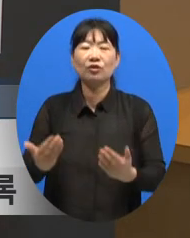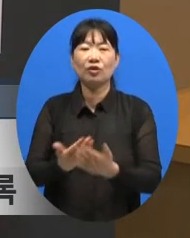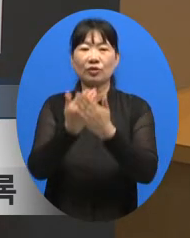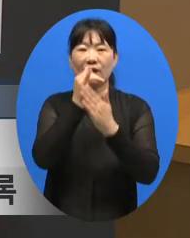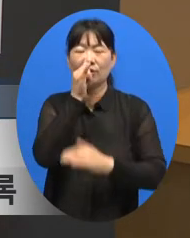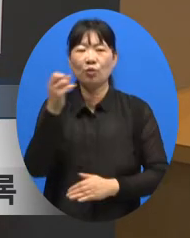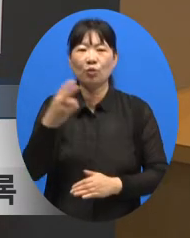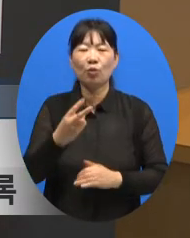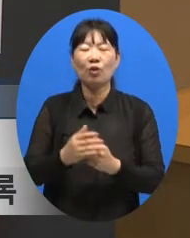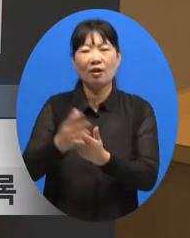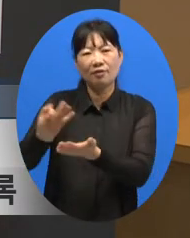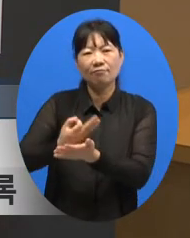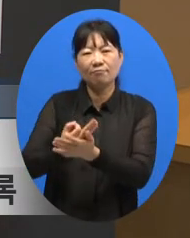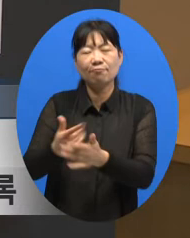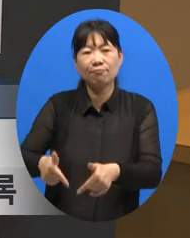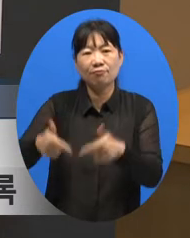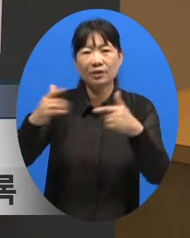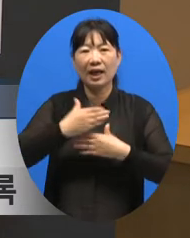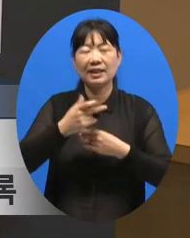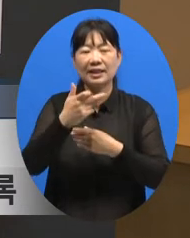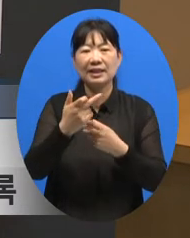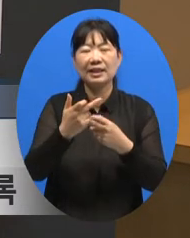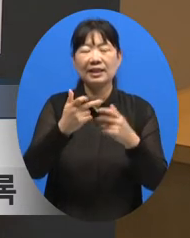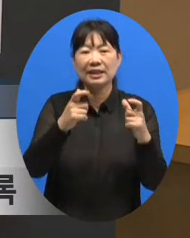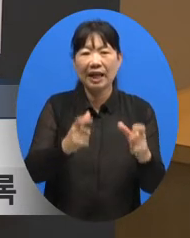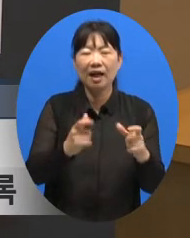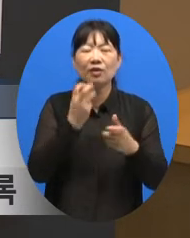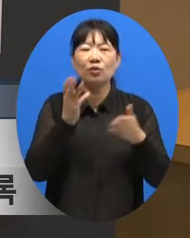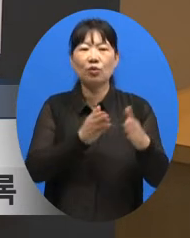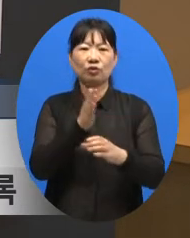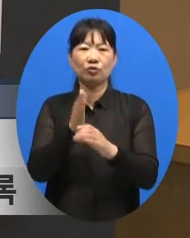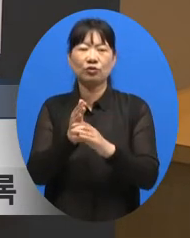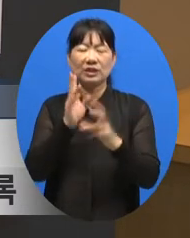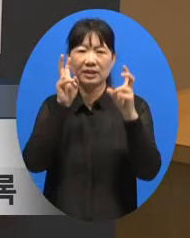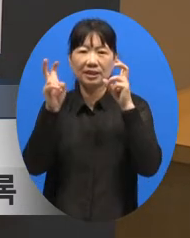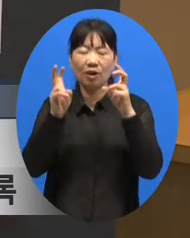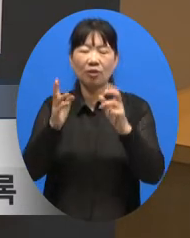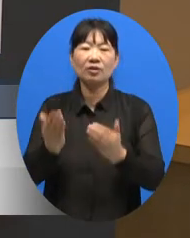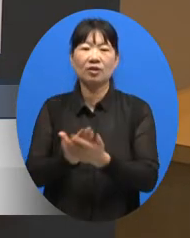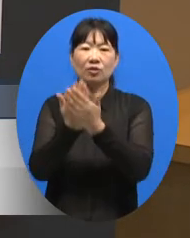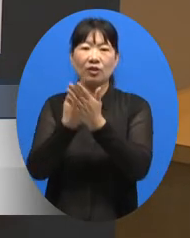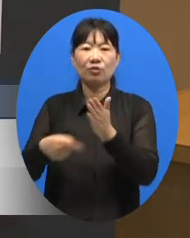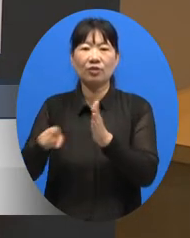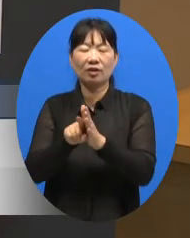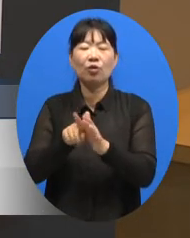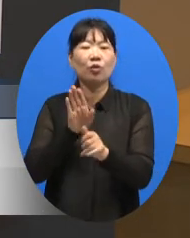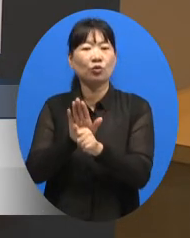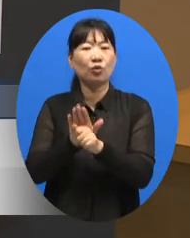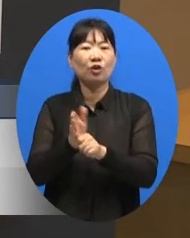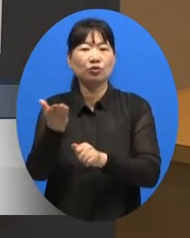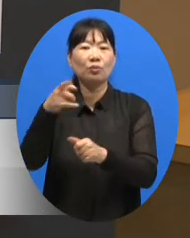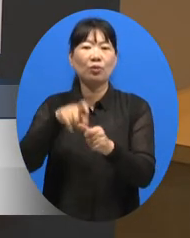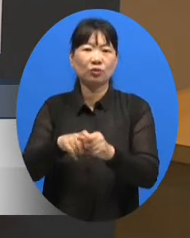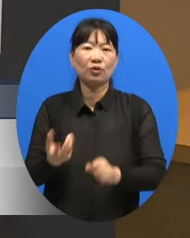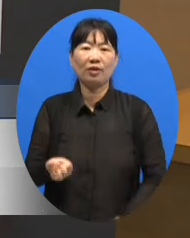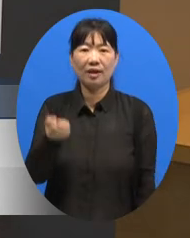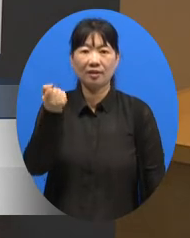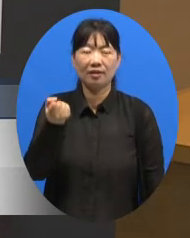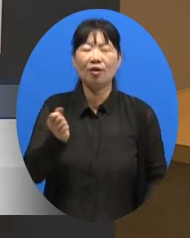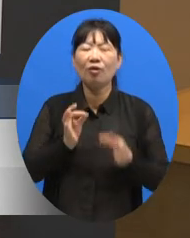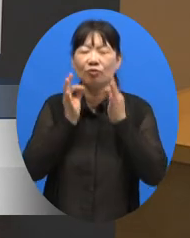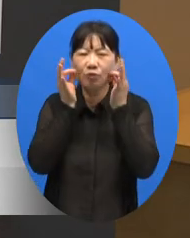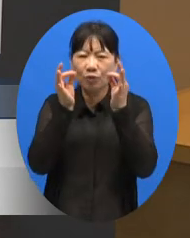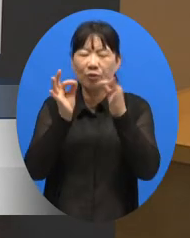결과적으로 성장하고 또 매출을 일으키고 안산시 및 경기도의 핵심 기업으로 성장할 수 있도록 도와주는 것을